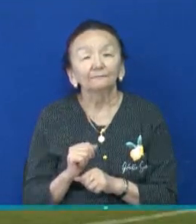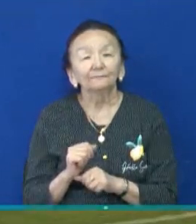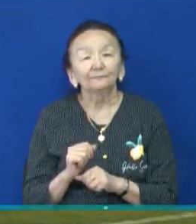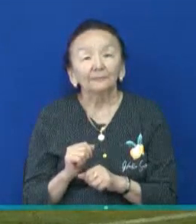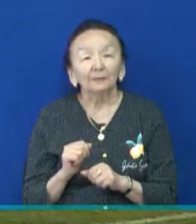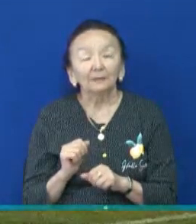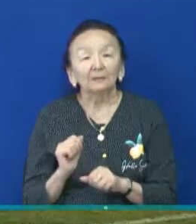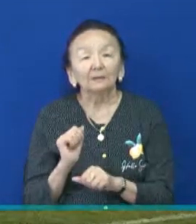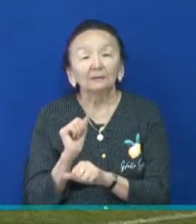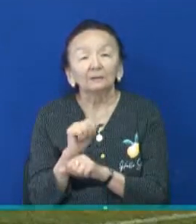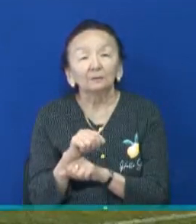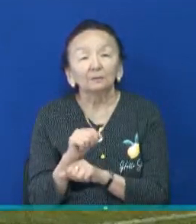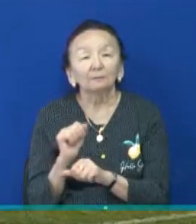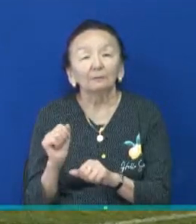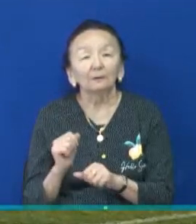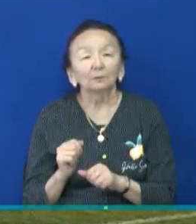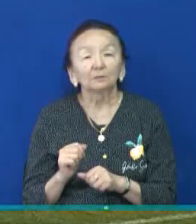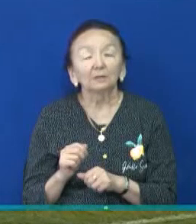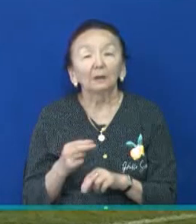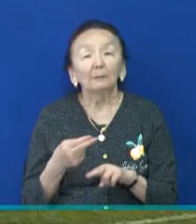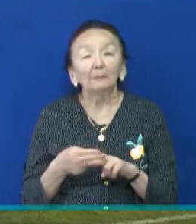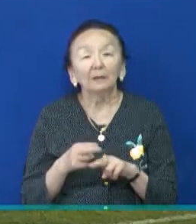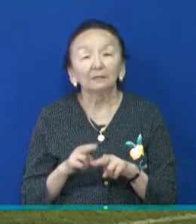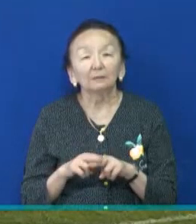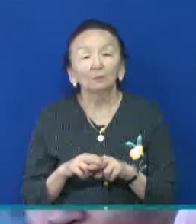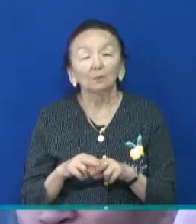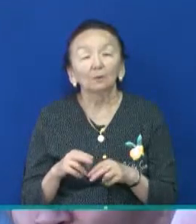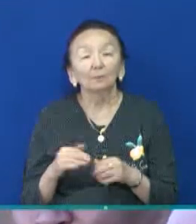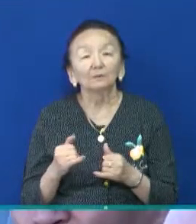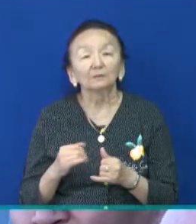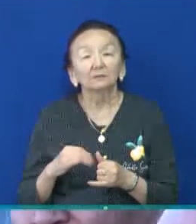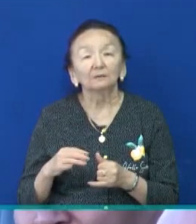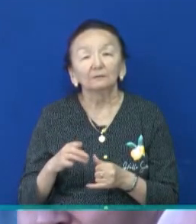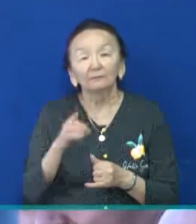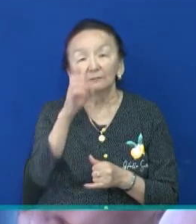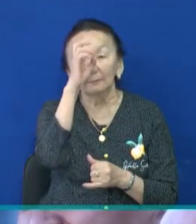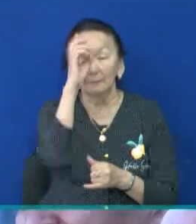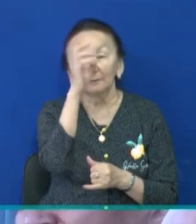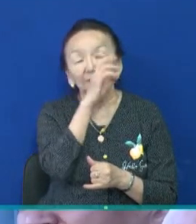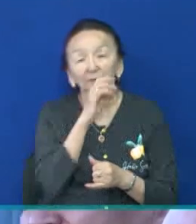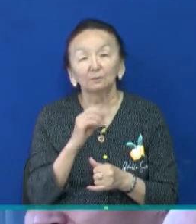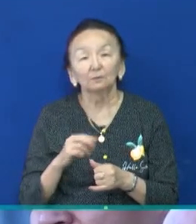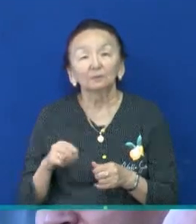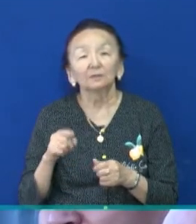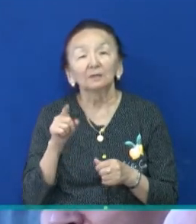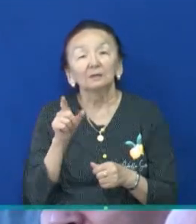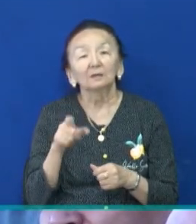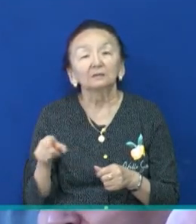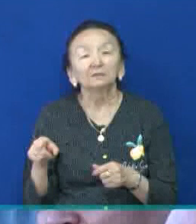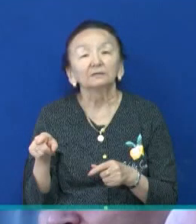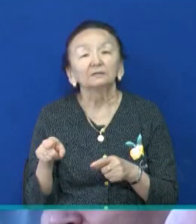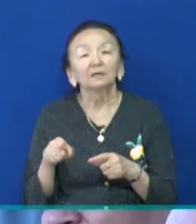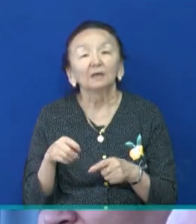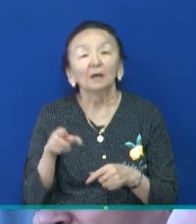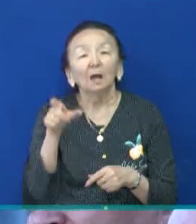лигасына кіру үшін клубқа бірнеше жыл керек. Сондай ақ өңірде тек кәсіби ғана емес, әуесқой спорт түрін және балалар арасындағы футболды дамыту федерация